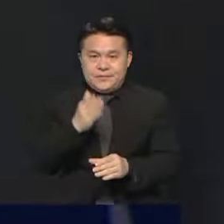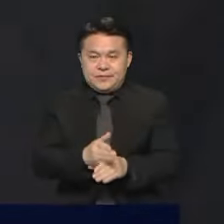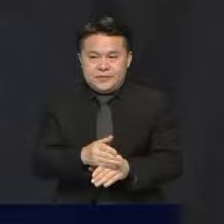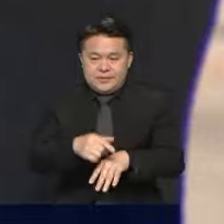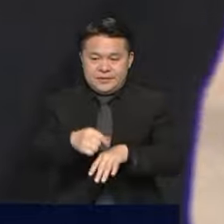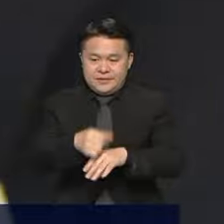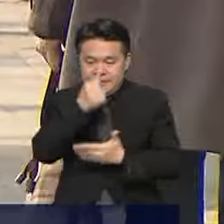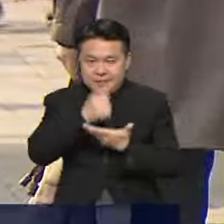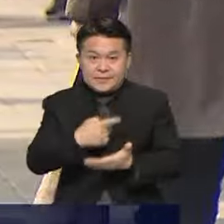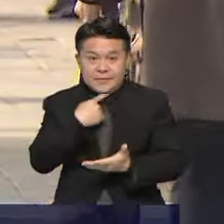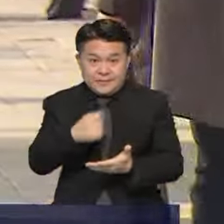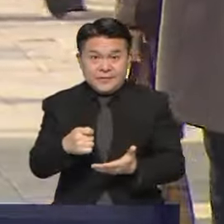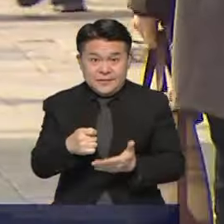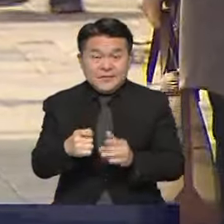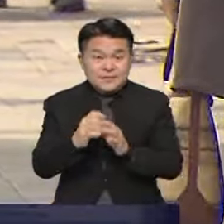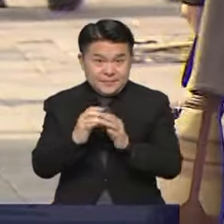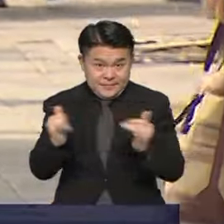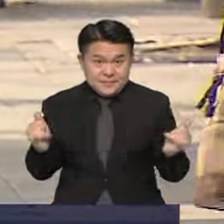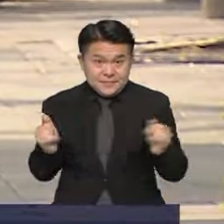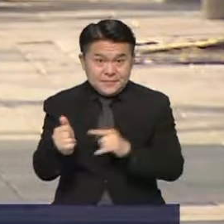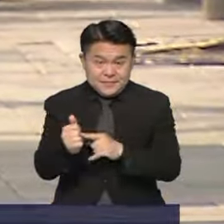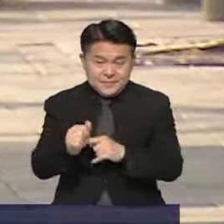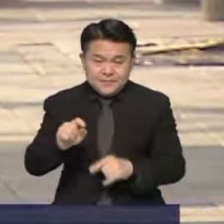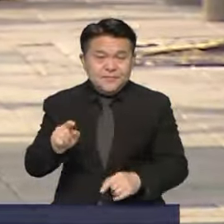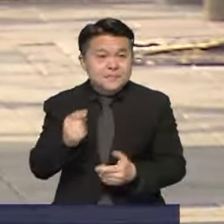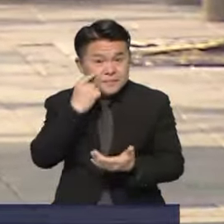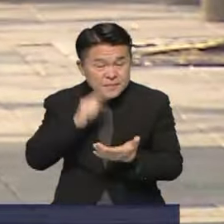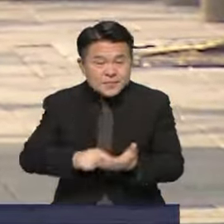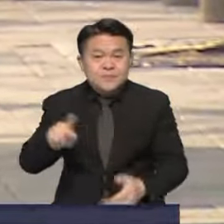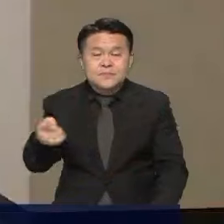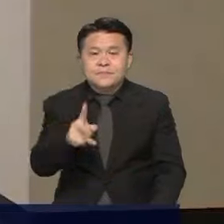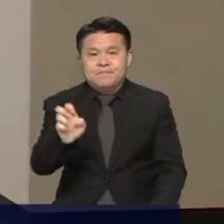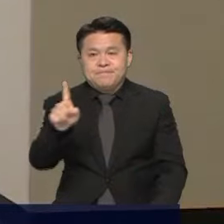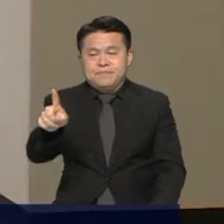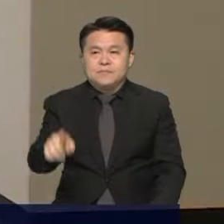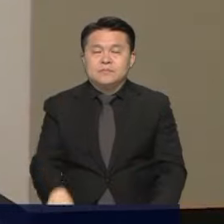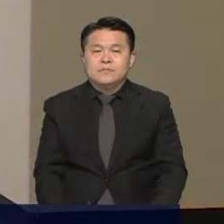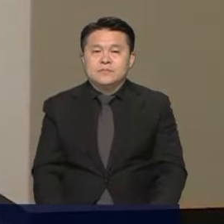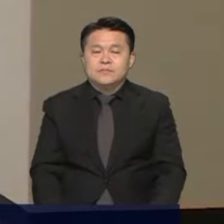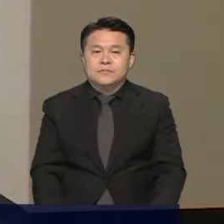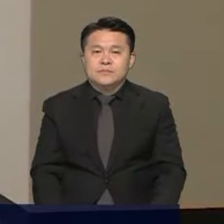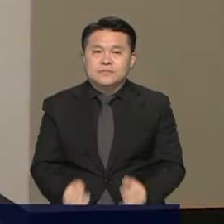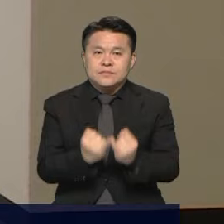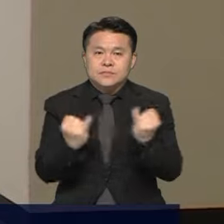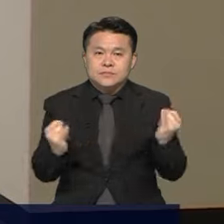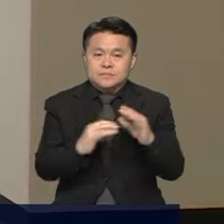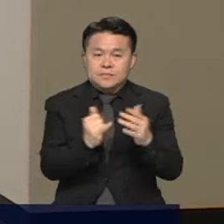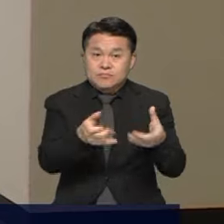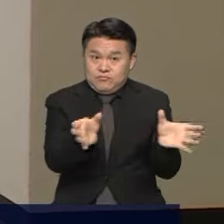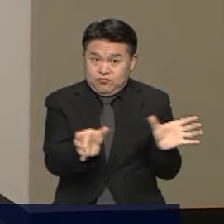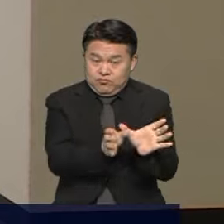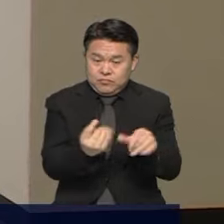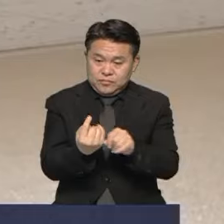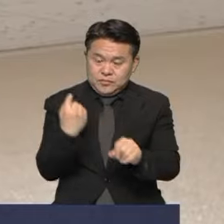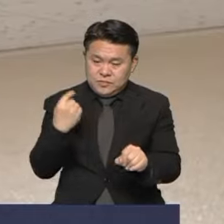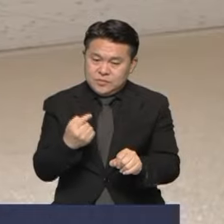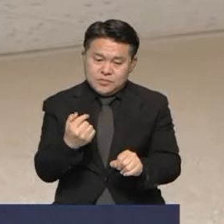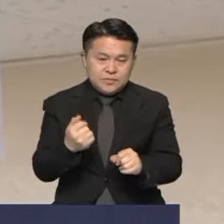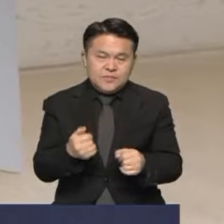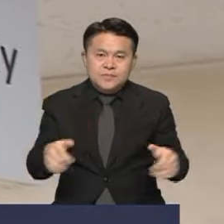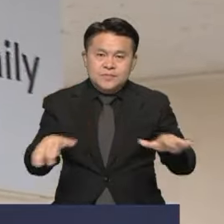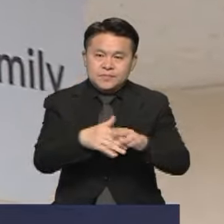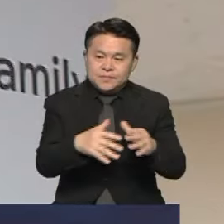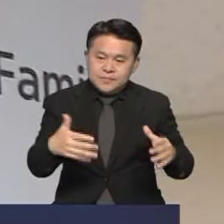성범죄 취업 제한 대상자 101명이 적발됐습니다 여성 가족은 지난해 54만 역의